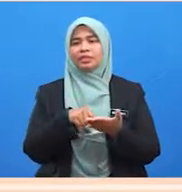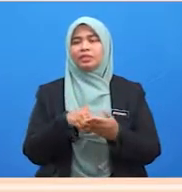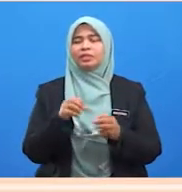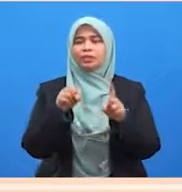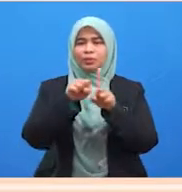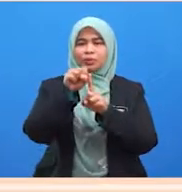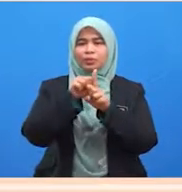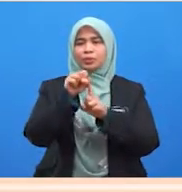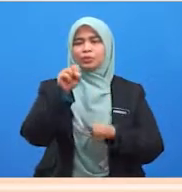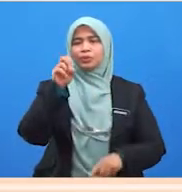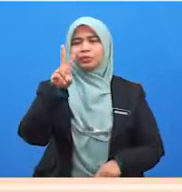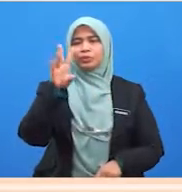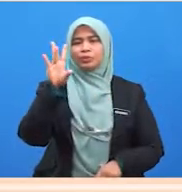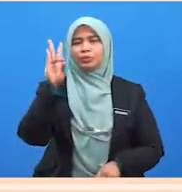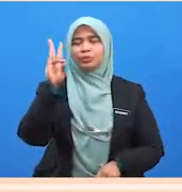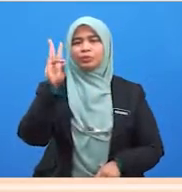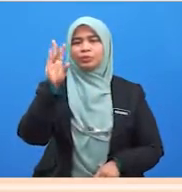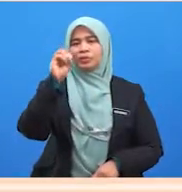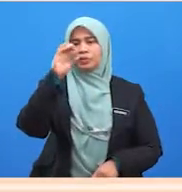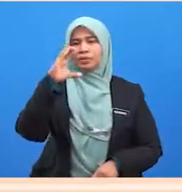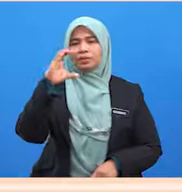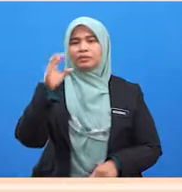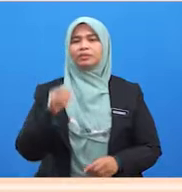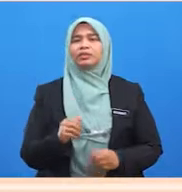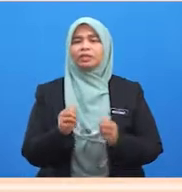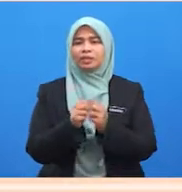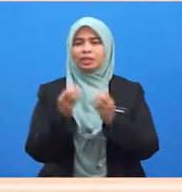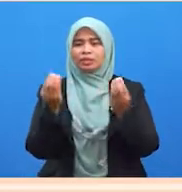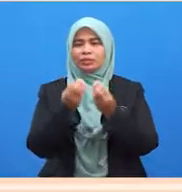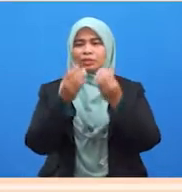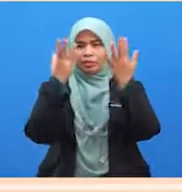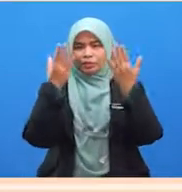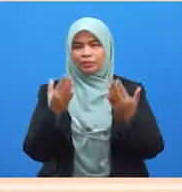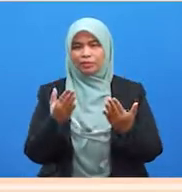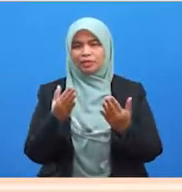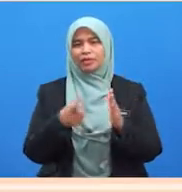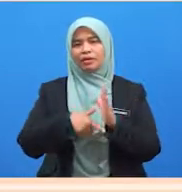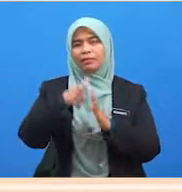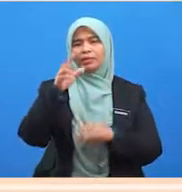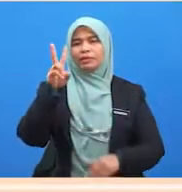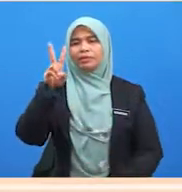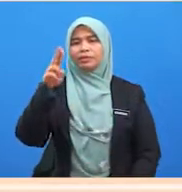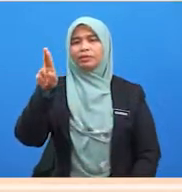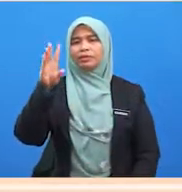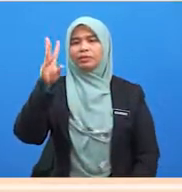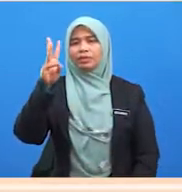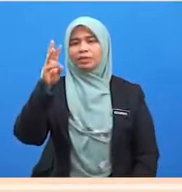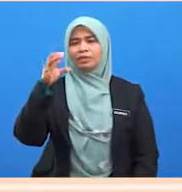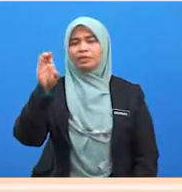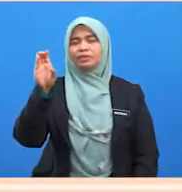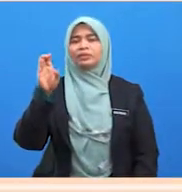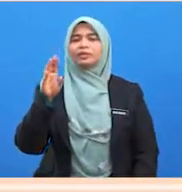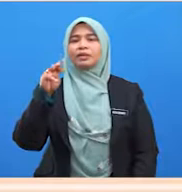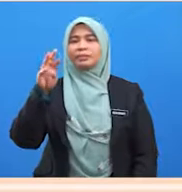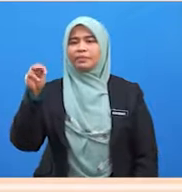darjah Celsius dengan jumlah hujan tahunan melebihi 2,600 mm. Murid-murid, iklim